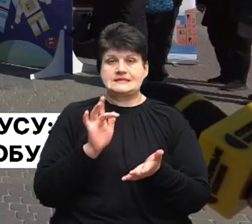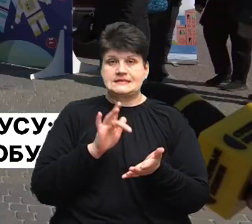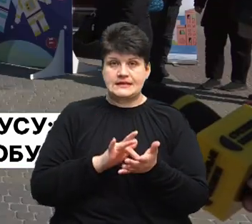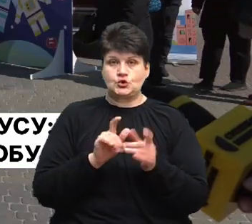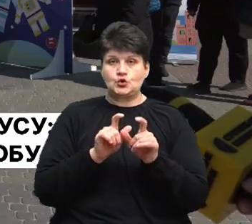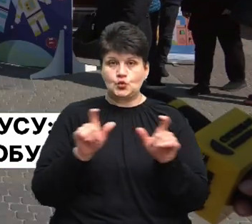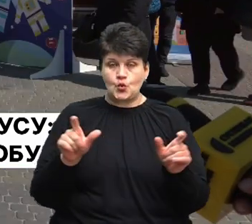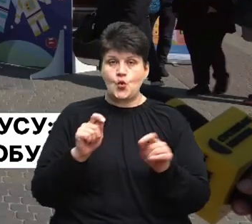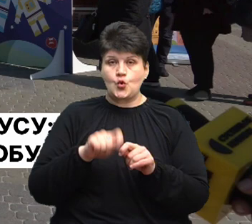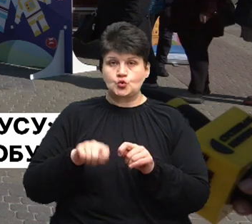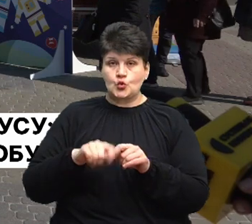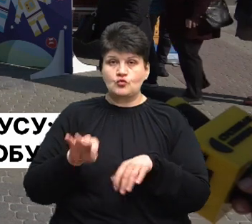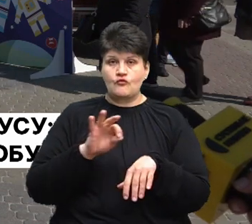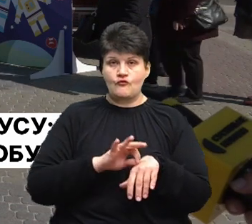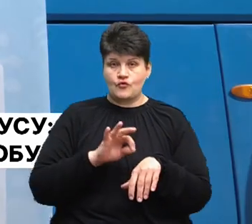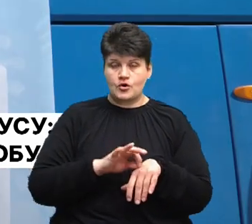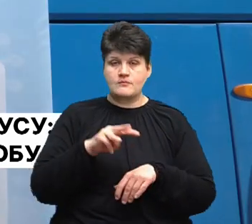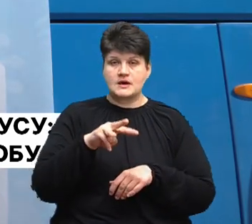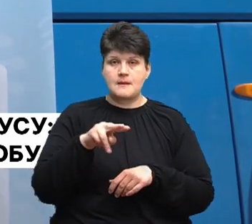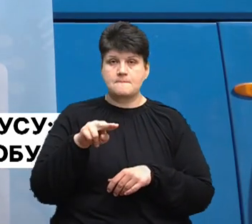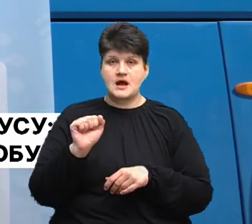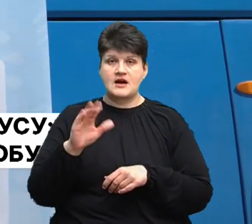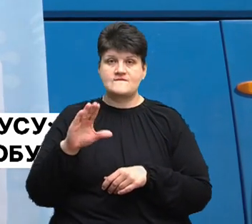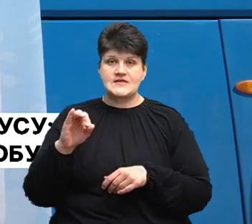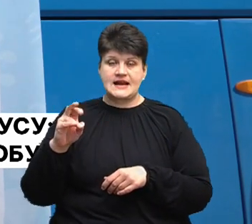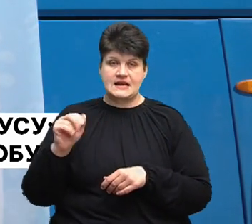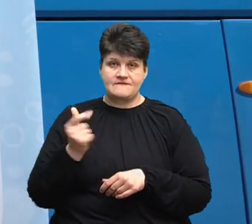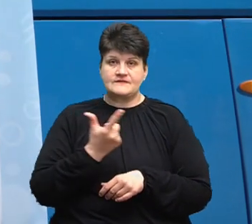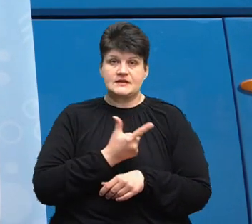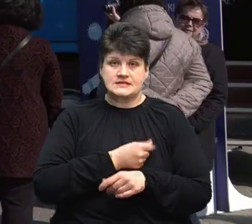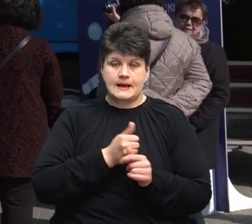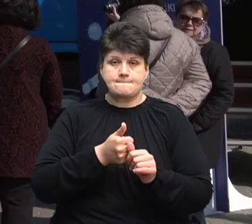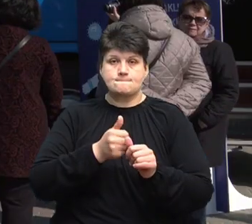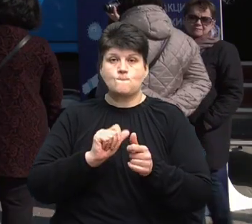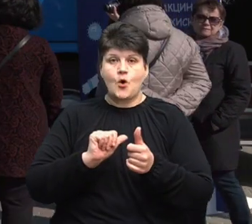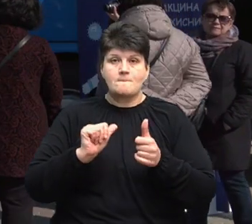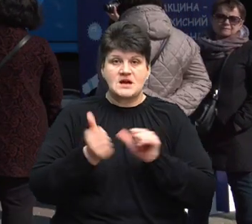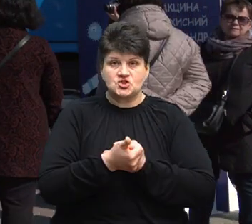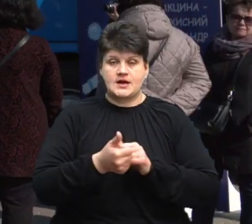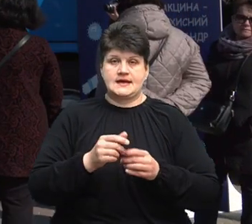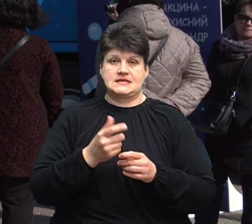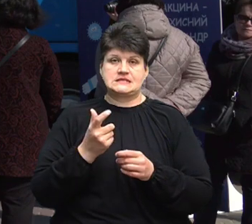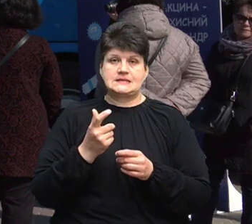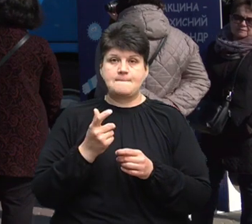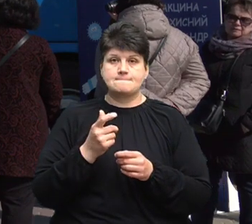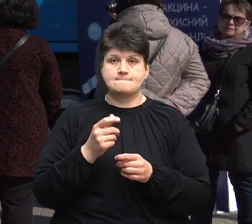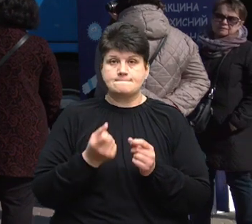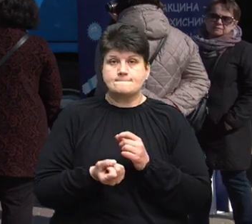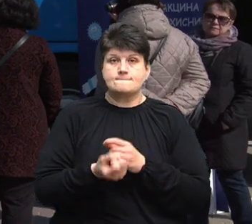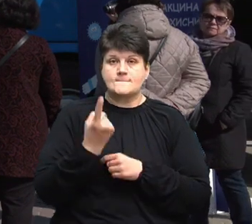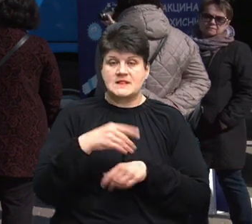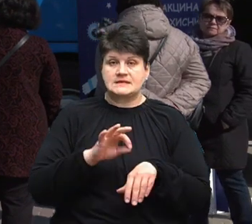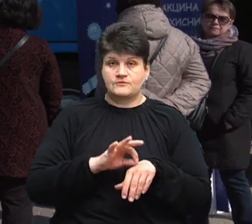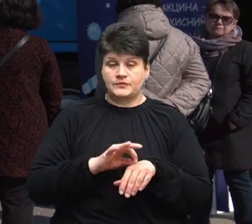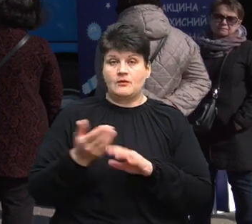Павельєва. За її словами, вакцинація дає можливість попередити спалах захворюваності. В минулому році вже в нас був зареєстрований випадок